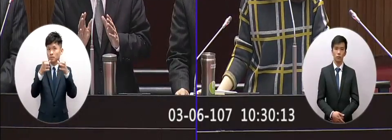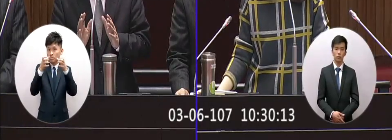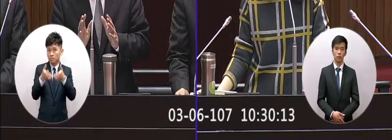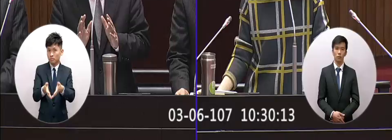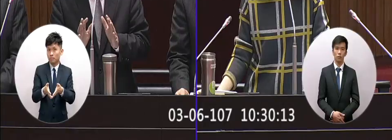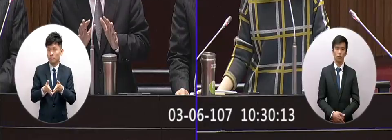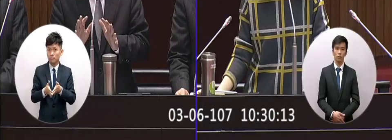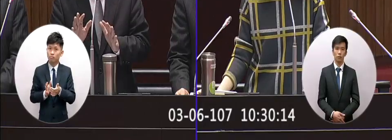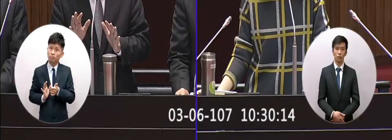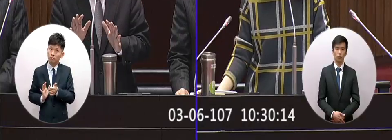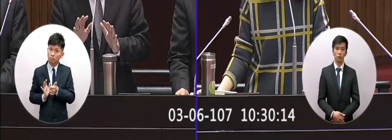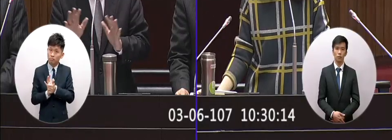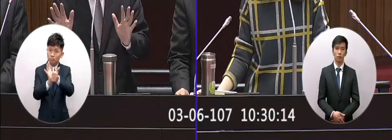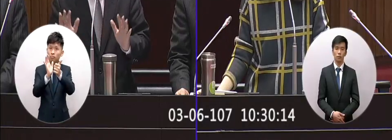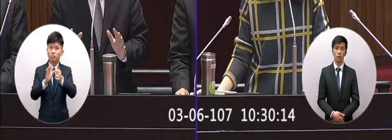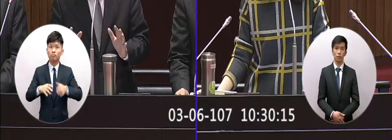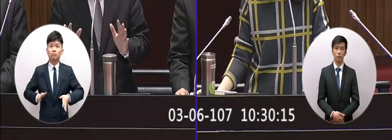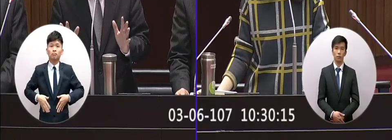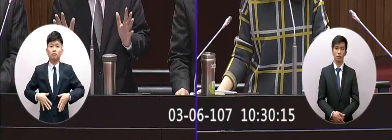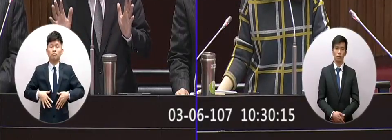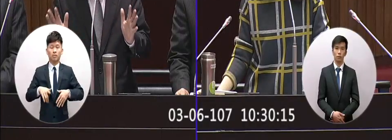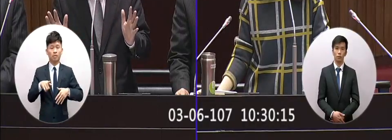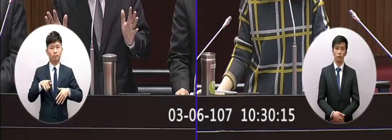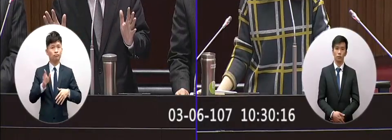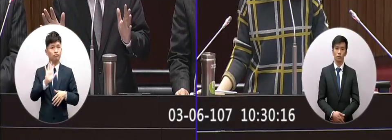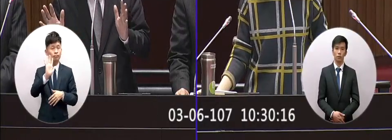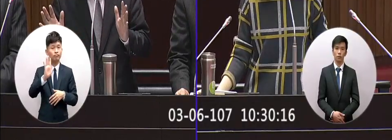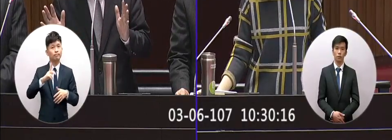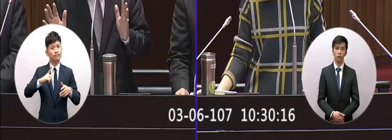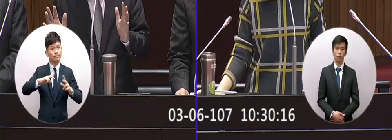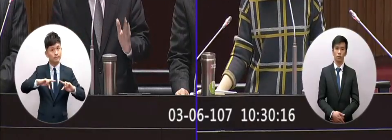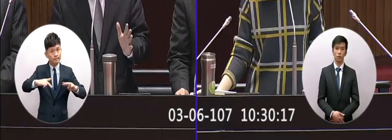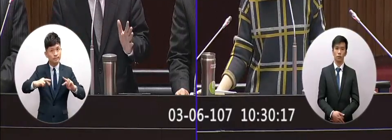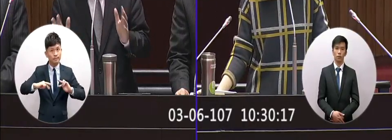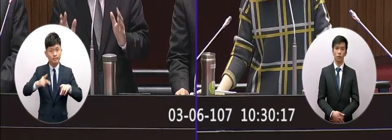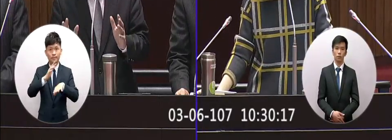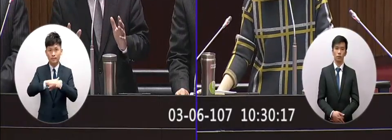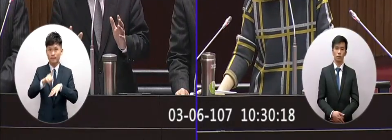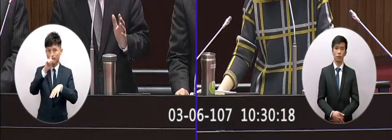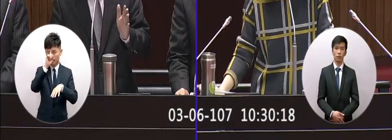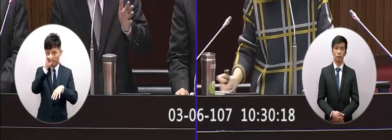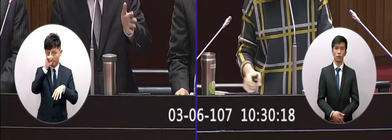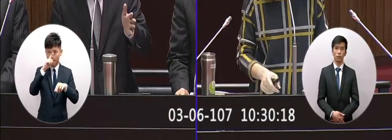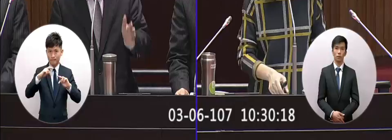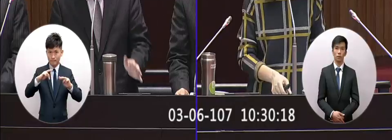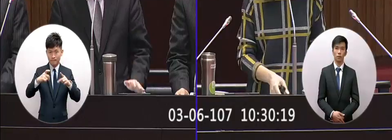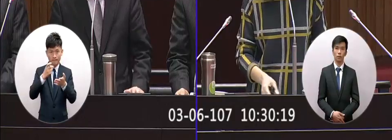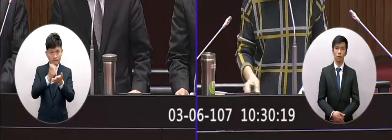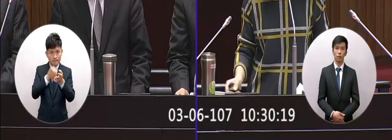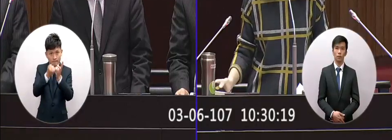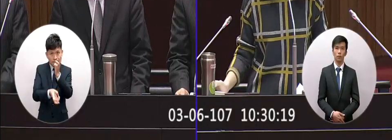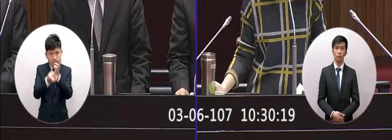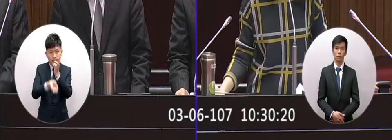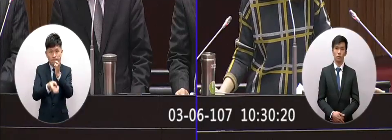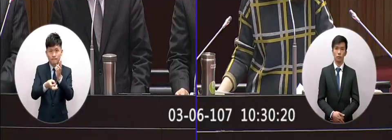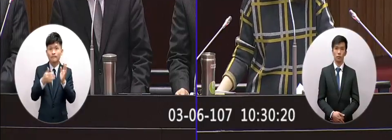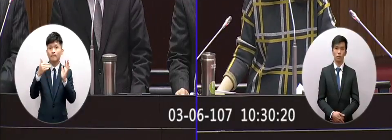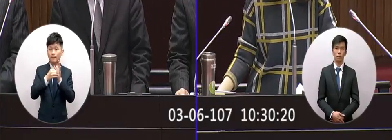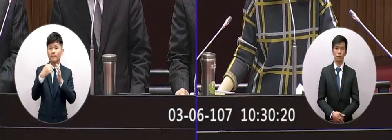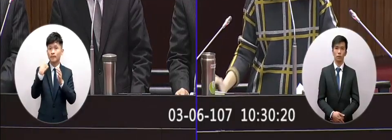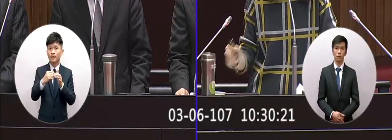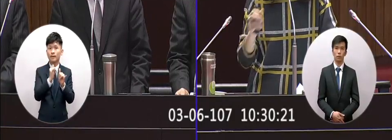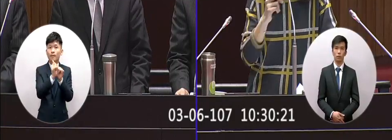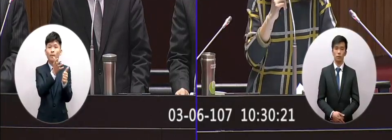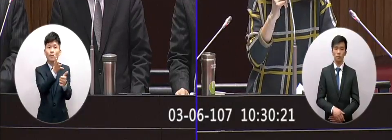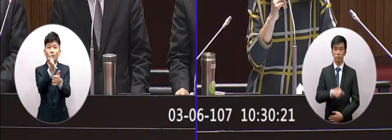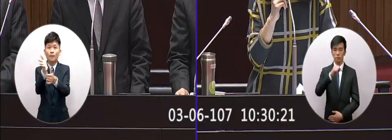能就在做调整所以我们希望能够更周延的研议之后也跟社会对话那再来进